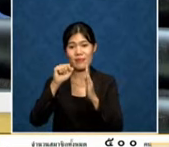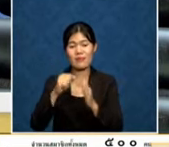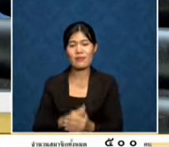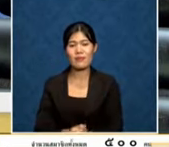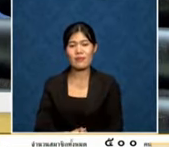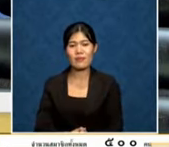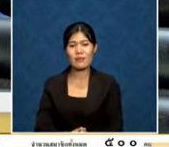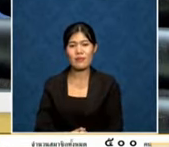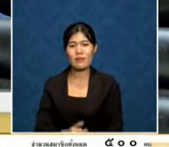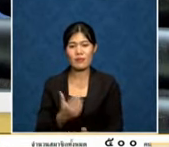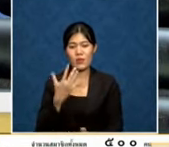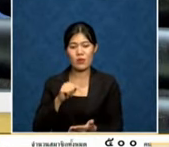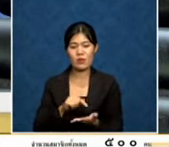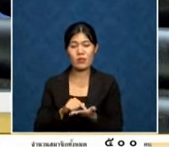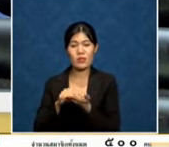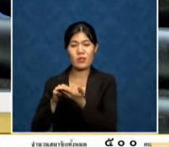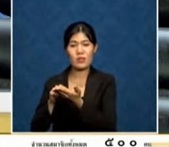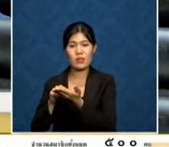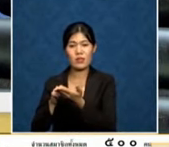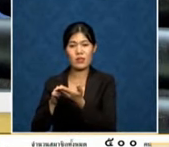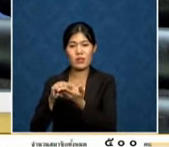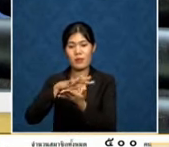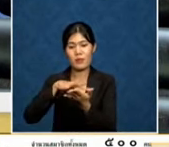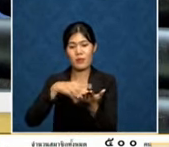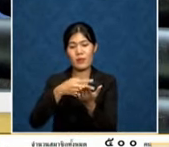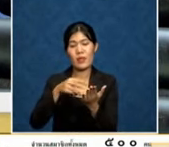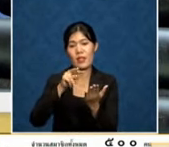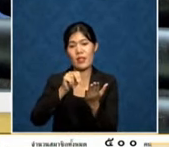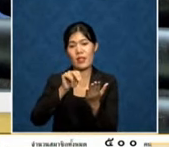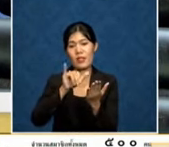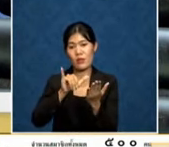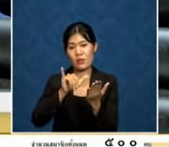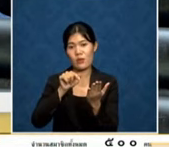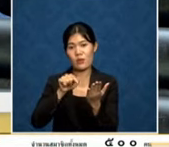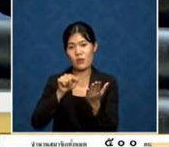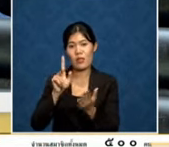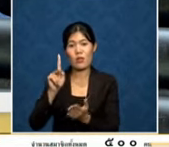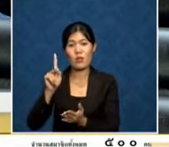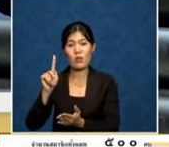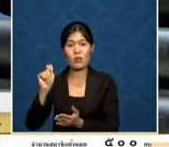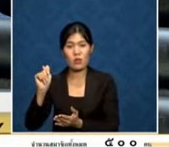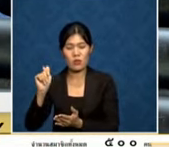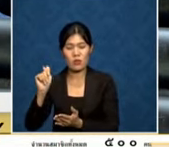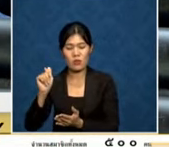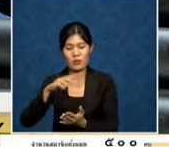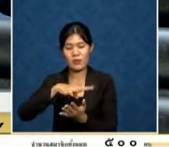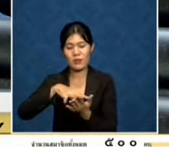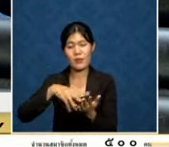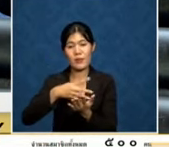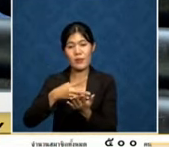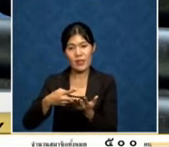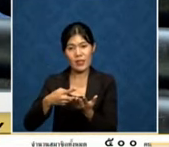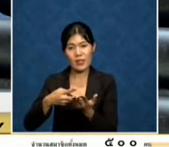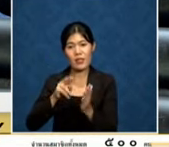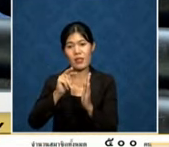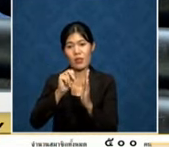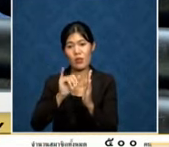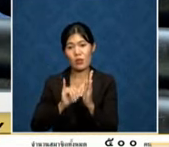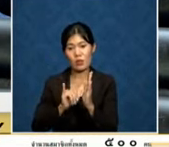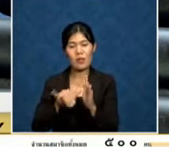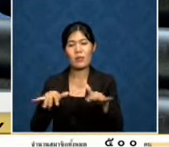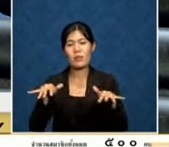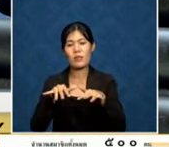ท่านเองก็เคยยื่นนโยบายไปกับกกตว่าจะใช้งบประมาณแบบปกติผมว่ากู้แบบ